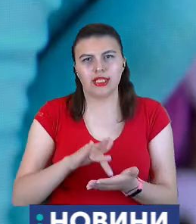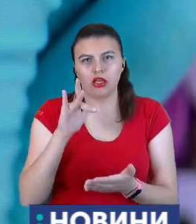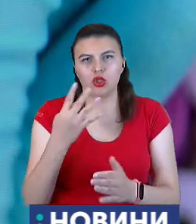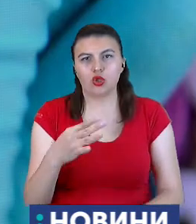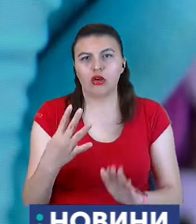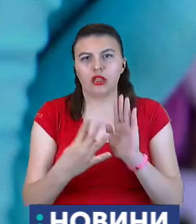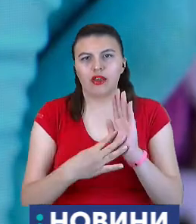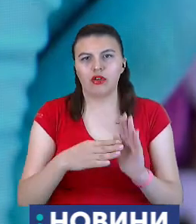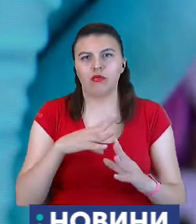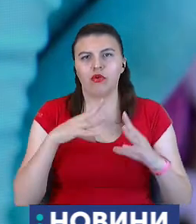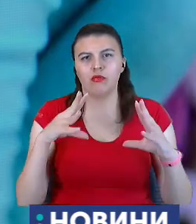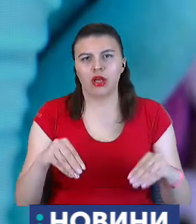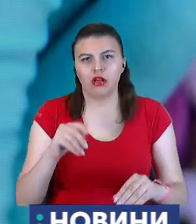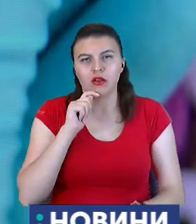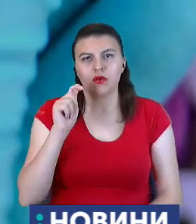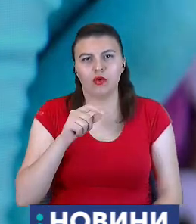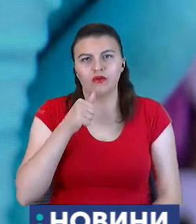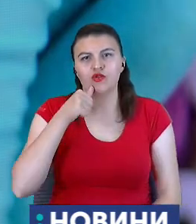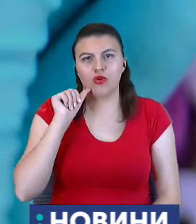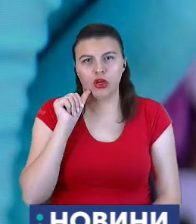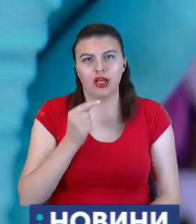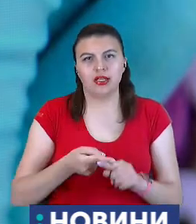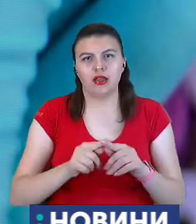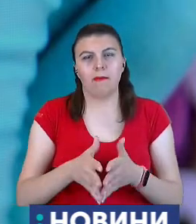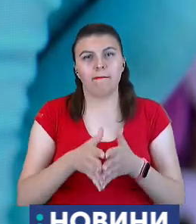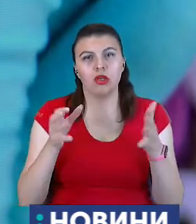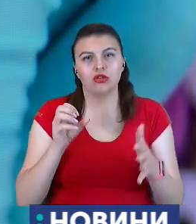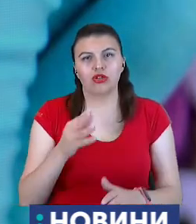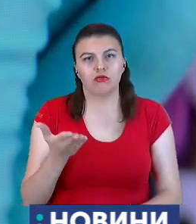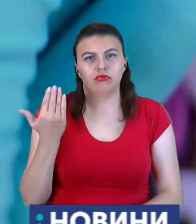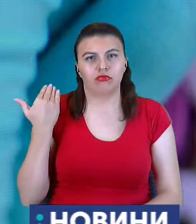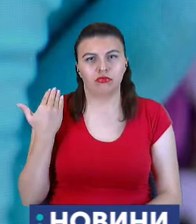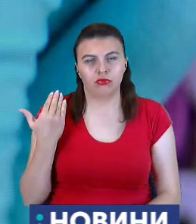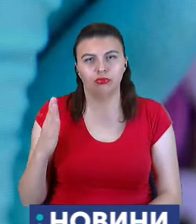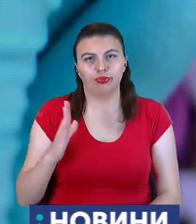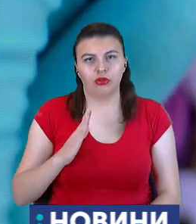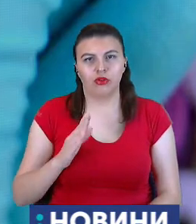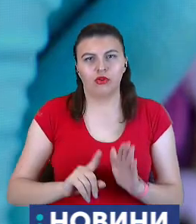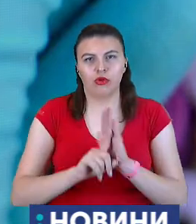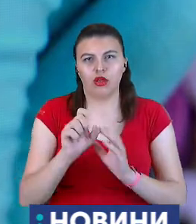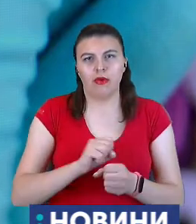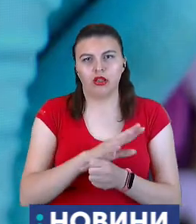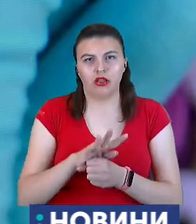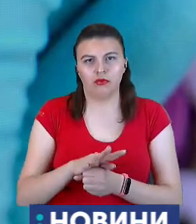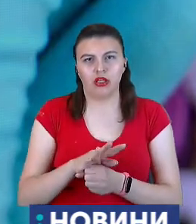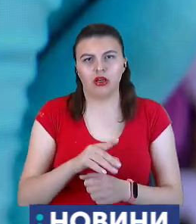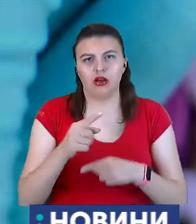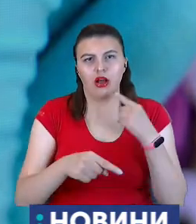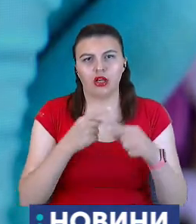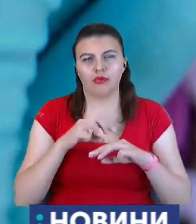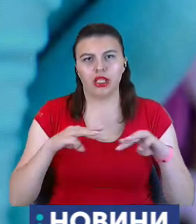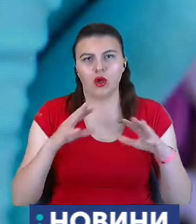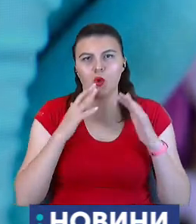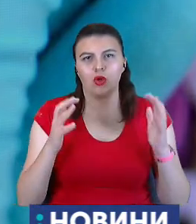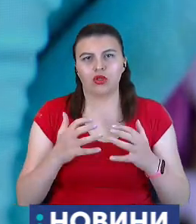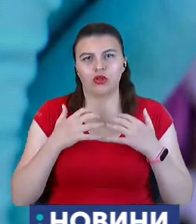від коронавірусу в Україні за вчора. Це більше, аніж в будь-який інший день від початку пандемії, каже міністр охорони